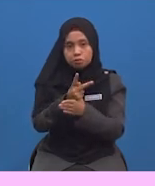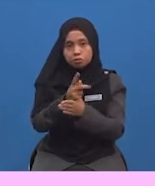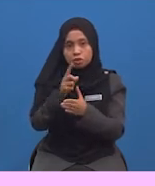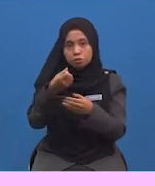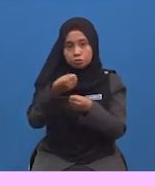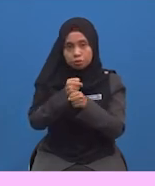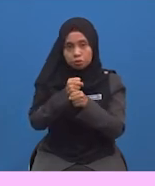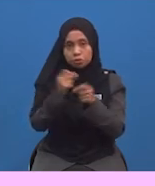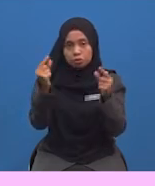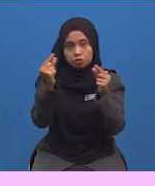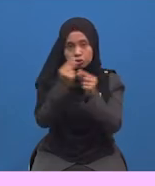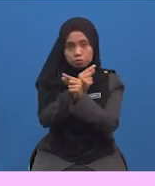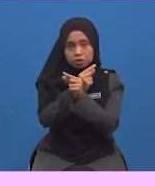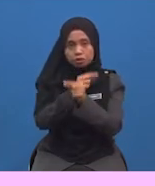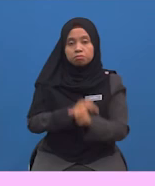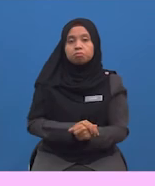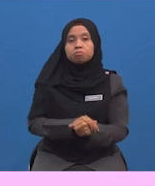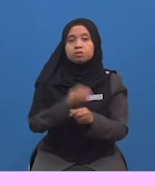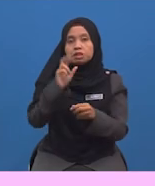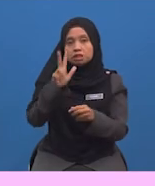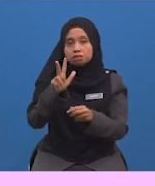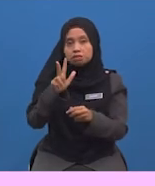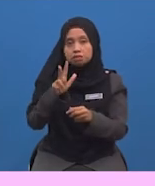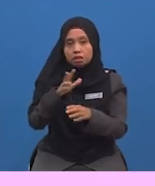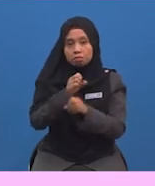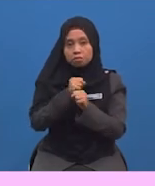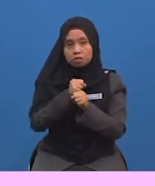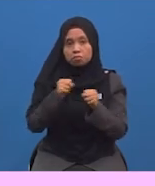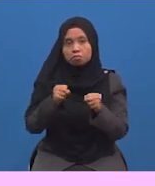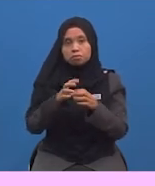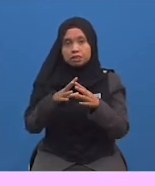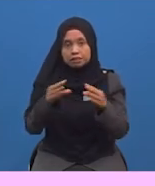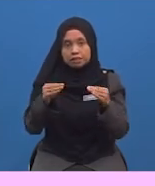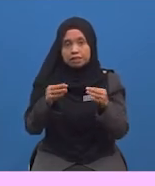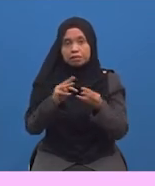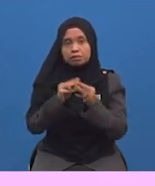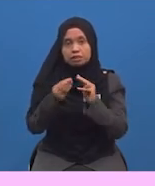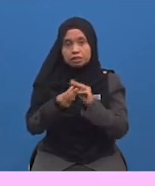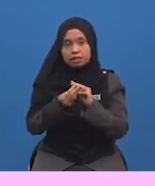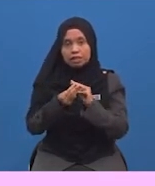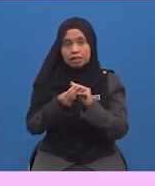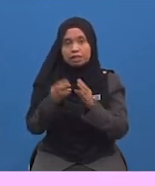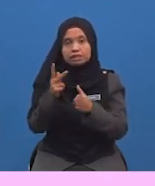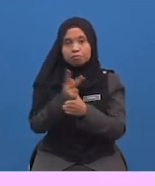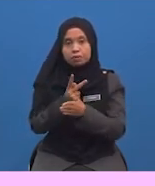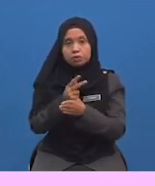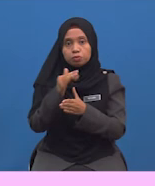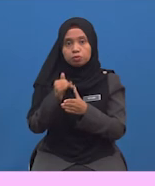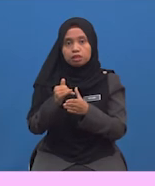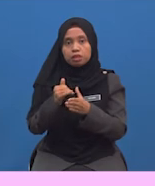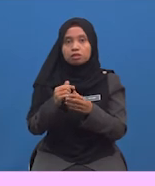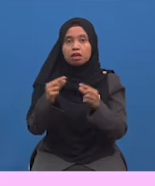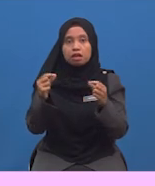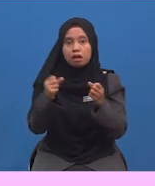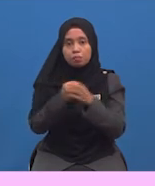suatu bentuk geometri. Ketiga, anda dapat menyelesaikan masalah isi padu yang melibatkan gabungan